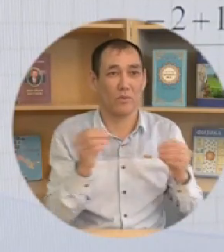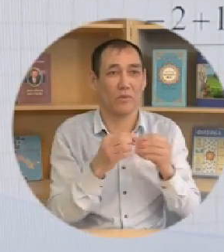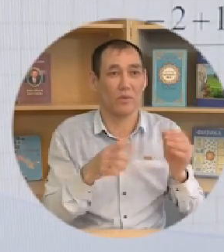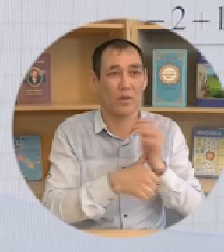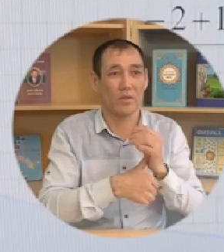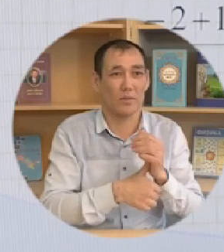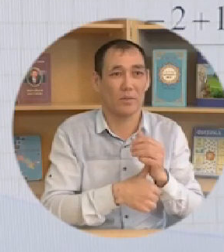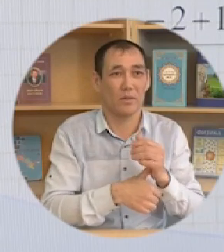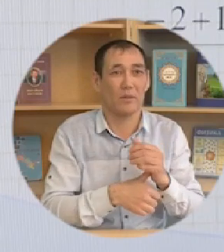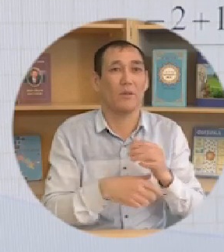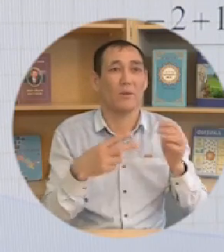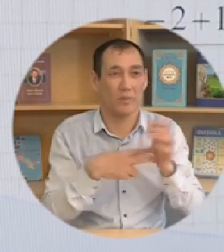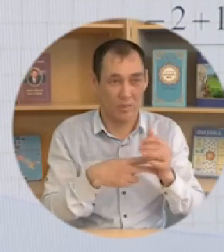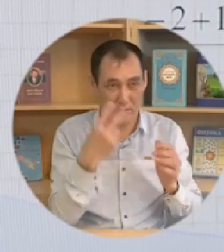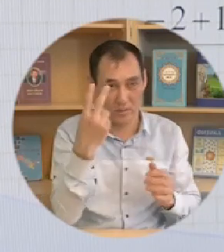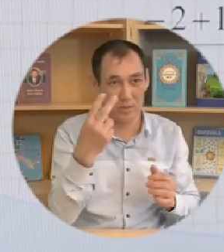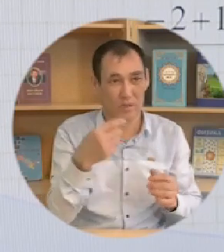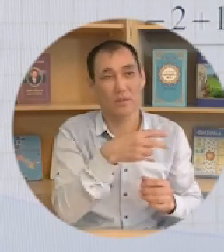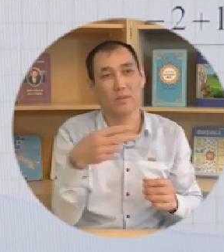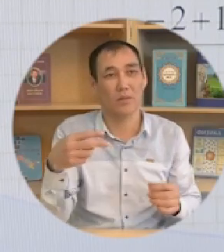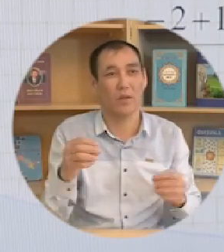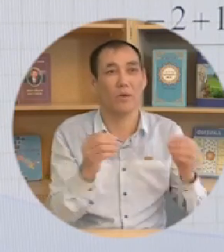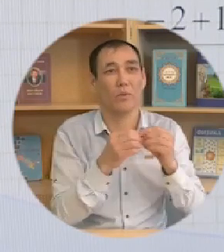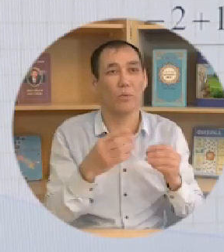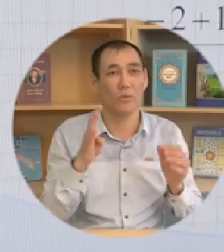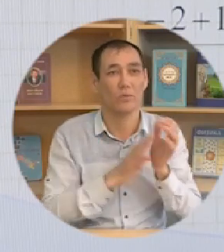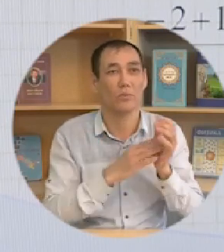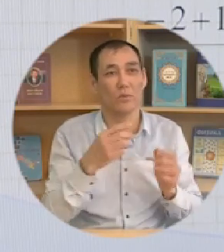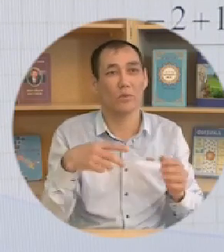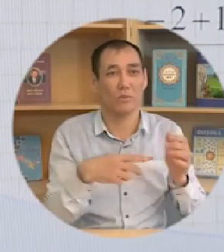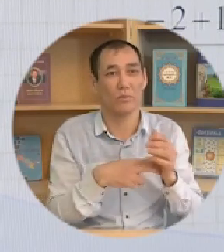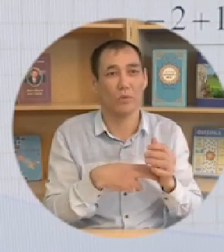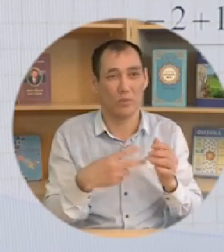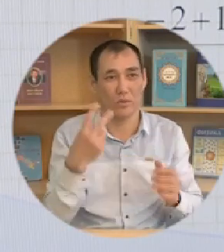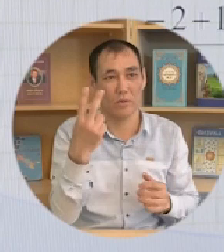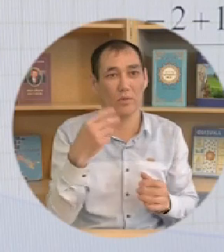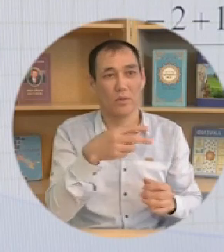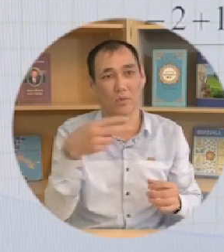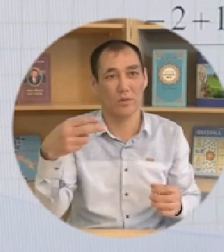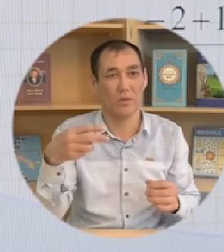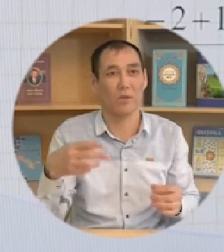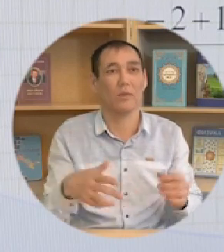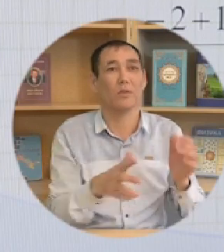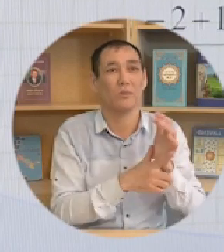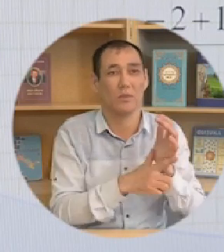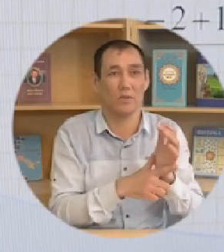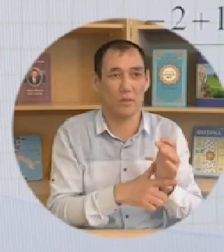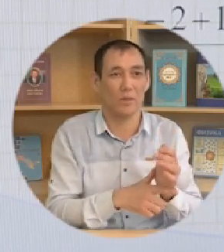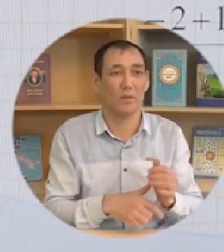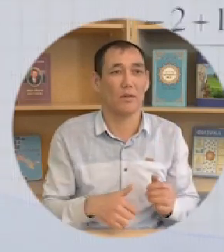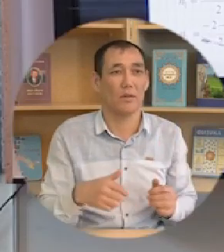қосылған 16 бөлінген 2, тең, 14 бөлінген 2, тең